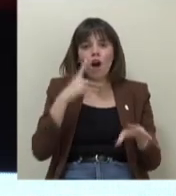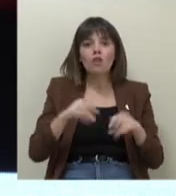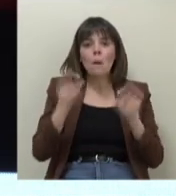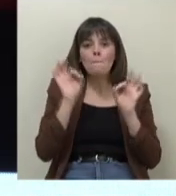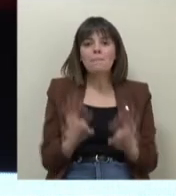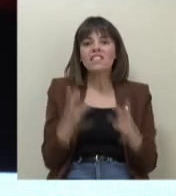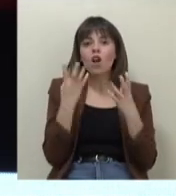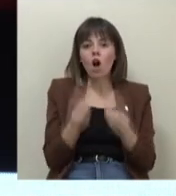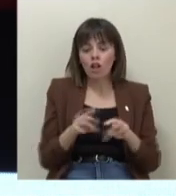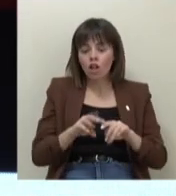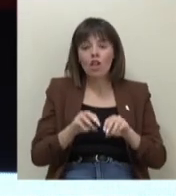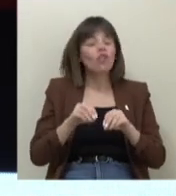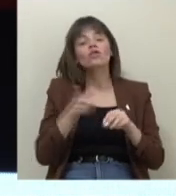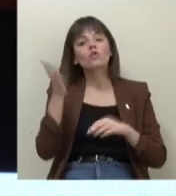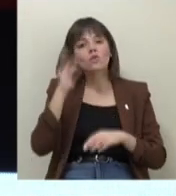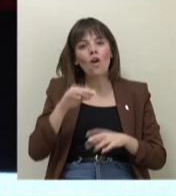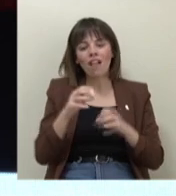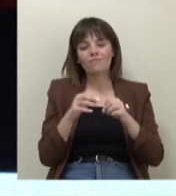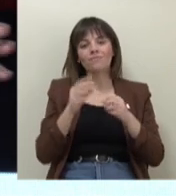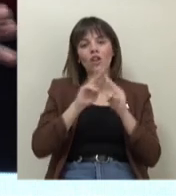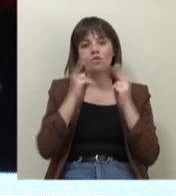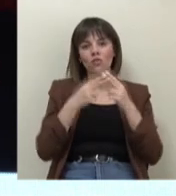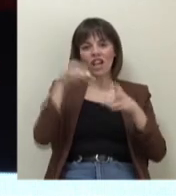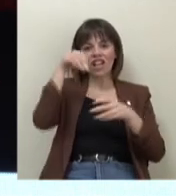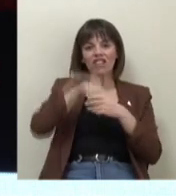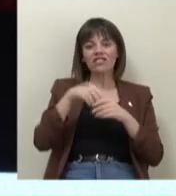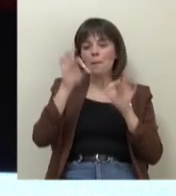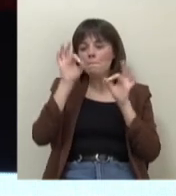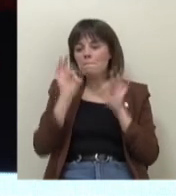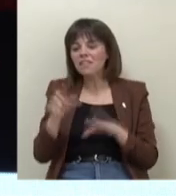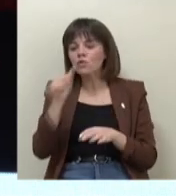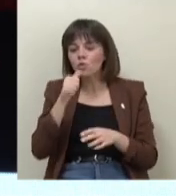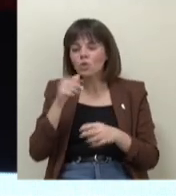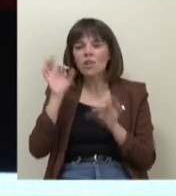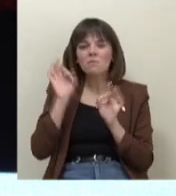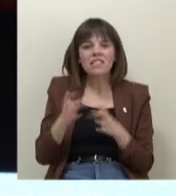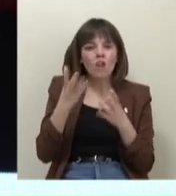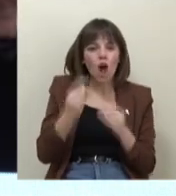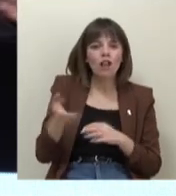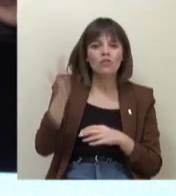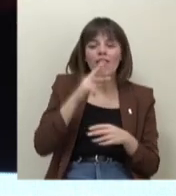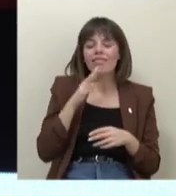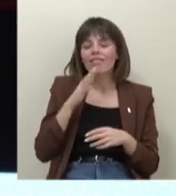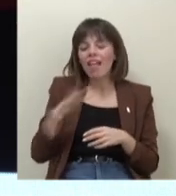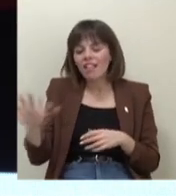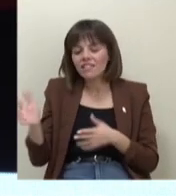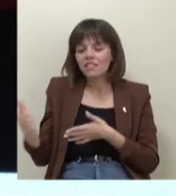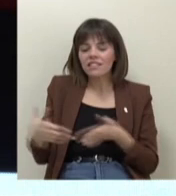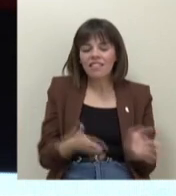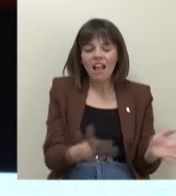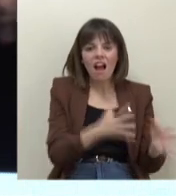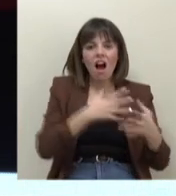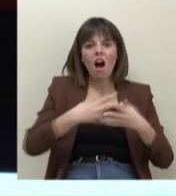kirletiyor. Topraktan yeraltı suyuna giriyor, yeraltı suyunu kirletiyor. Yeraltı suyu göle, denize, akarsuya